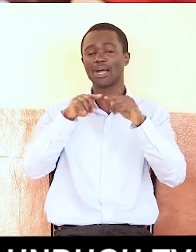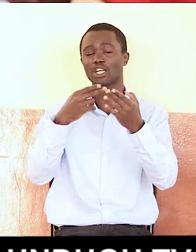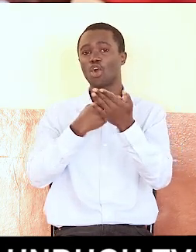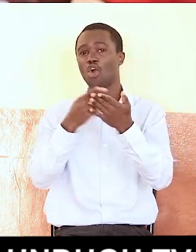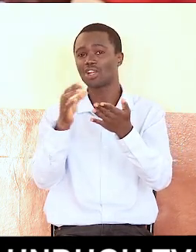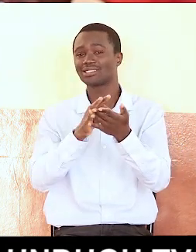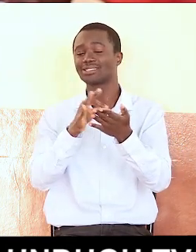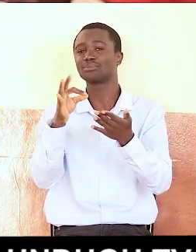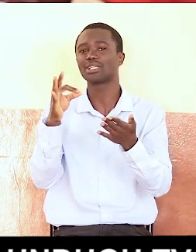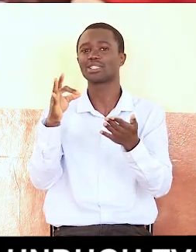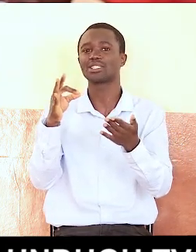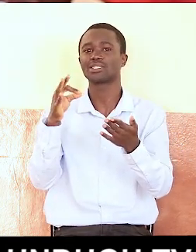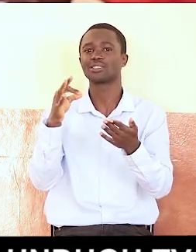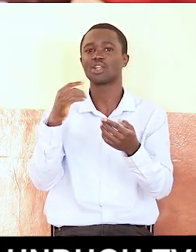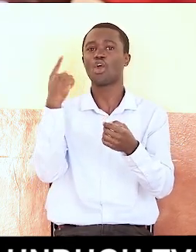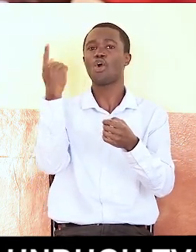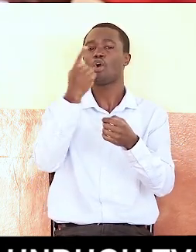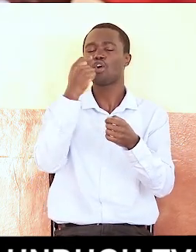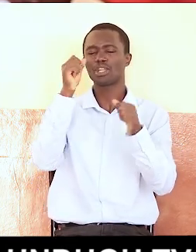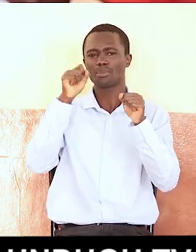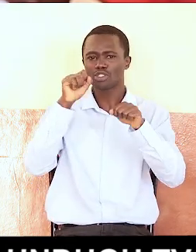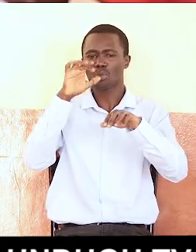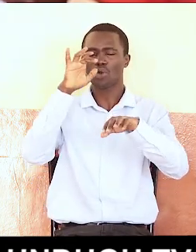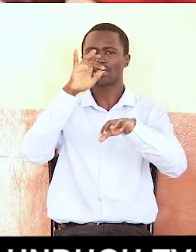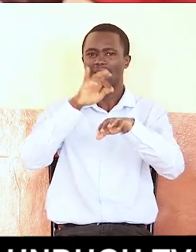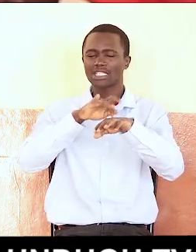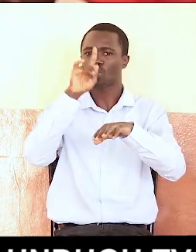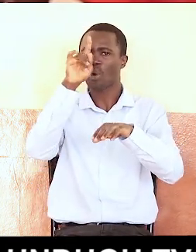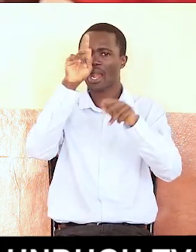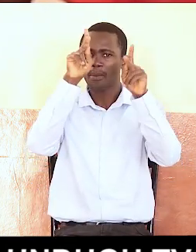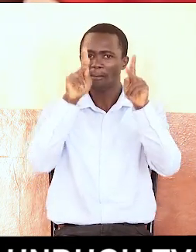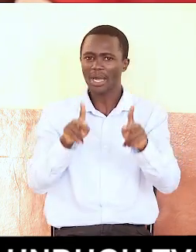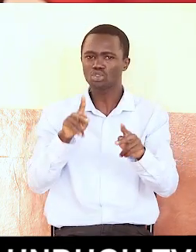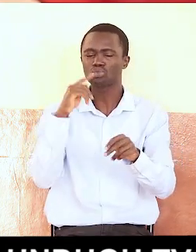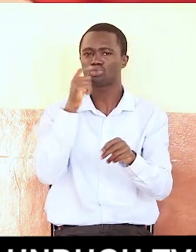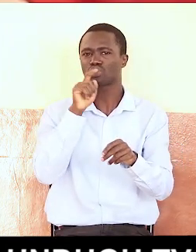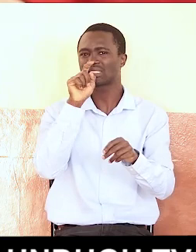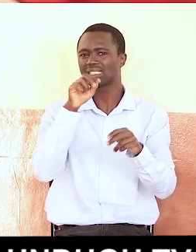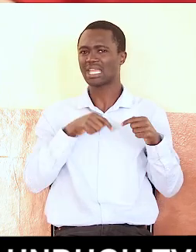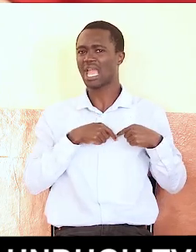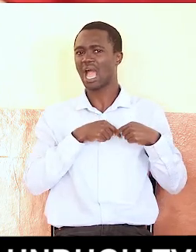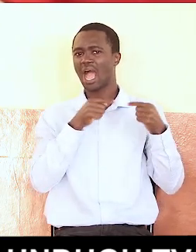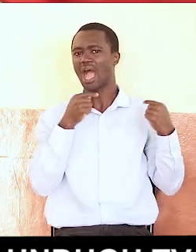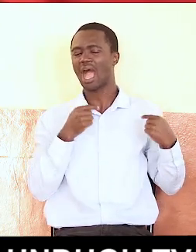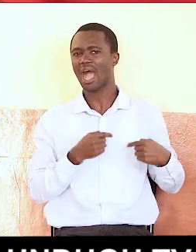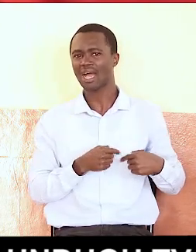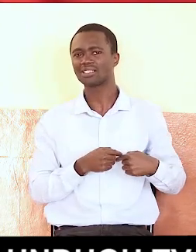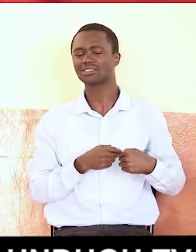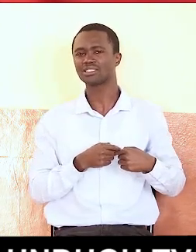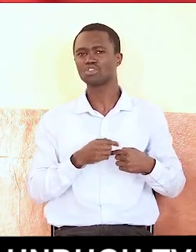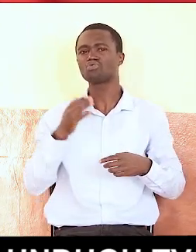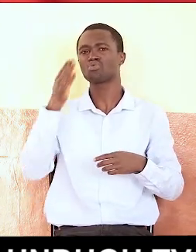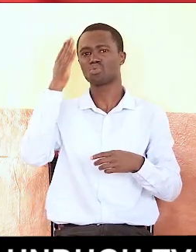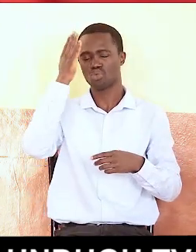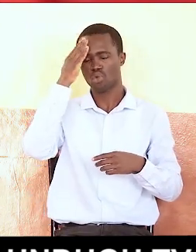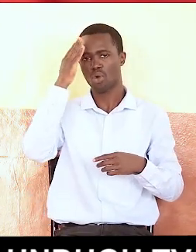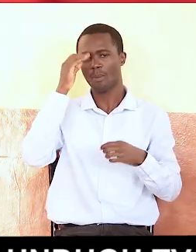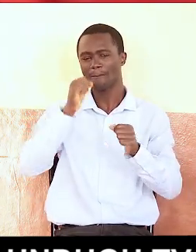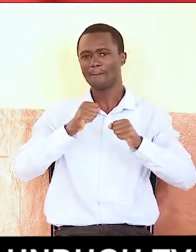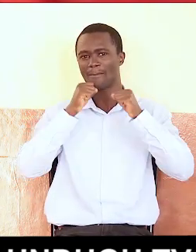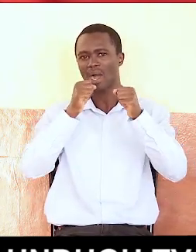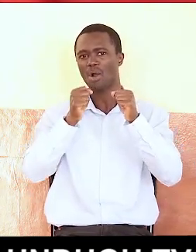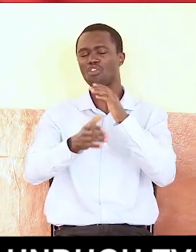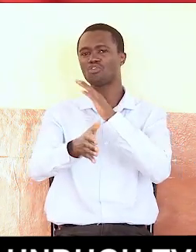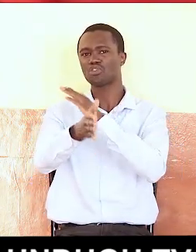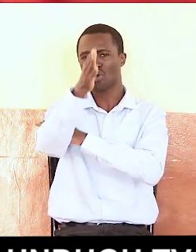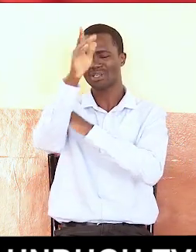Mtakatifu anaweza kushika mtu mmoja tu ambaye ameona moyo wake umetambua uwepo wa Mungu